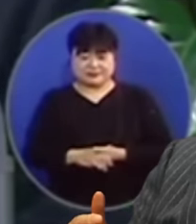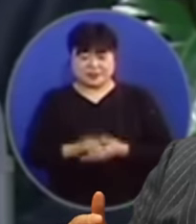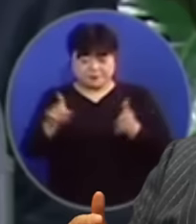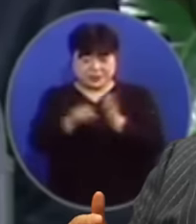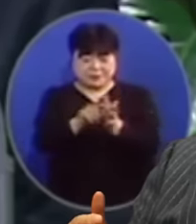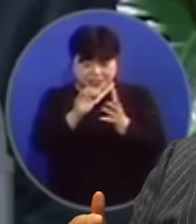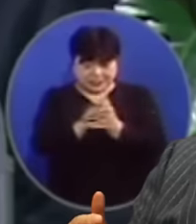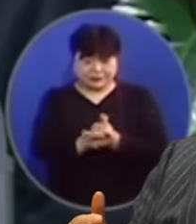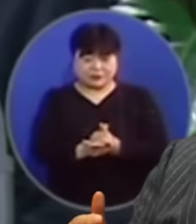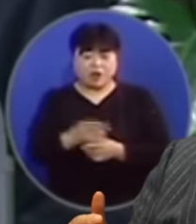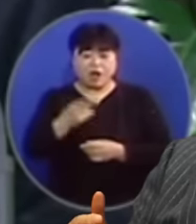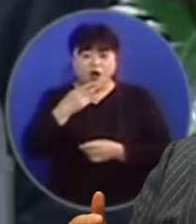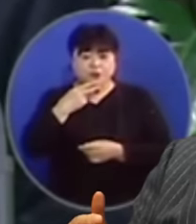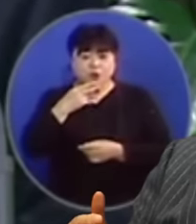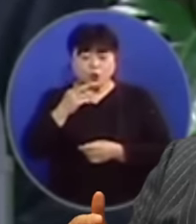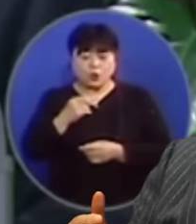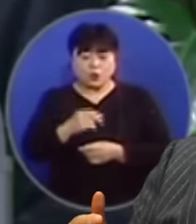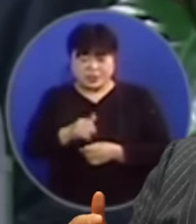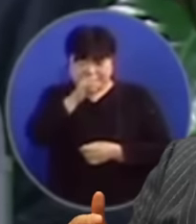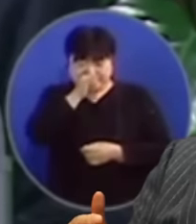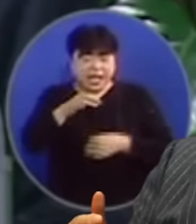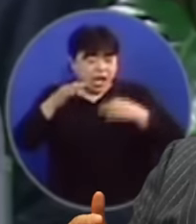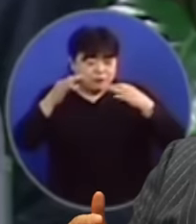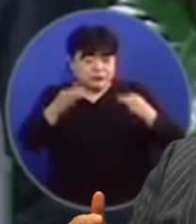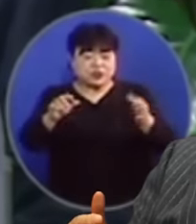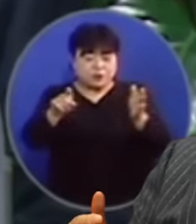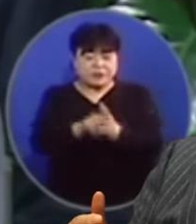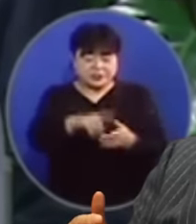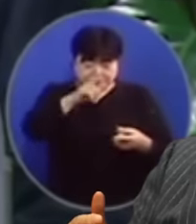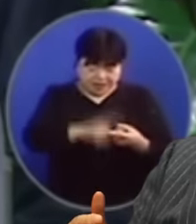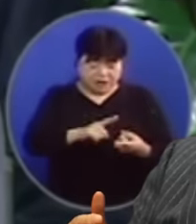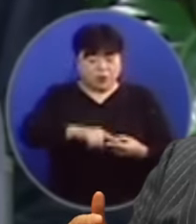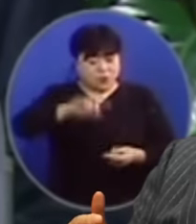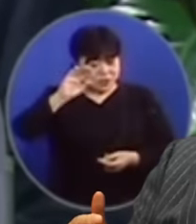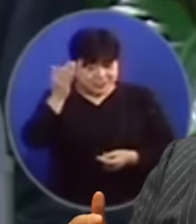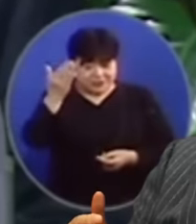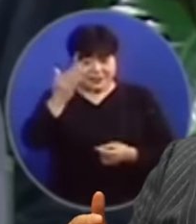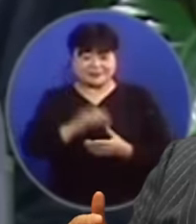믿음의 기도는 없는 것을 있는 것까지 부르시는 것이요 내 믿은 대로 될지어다.